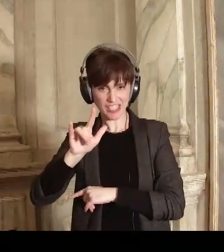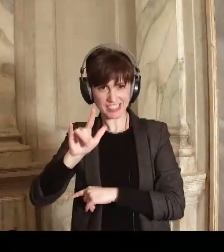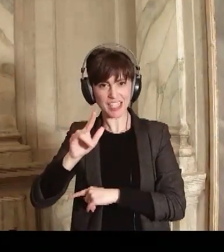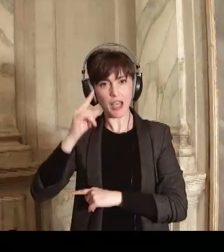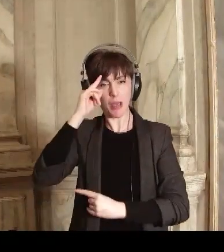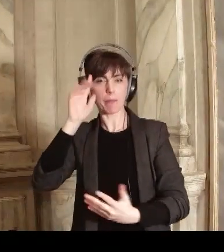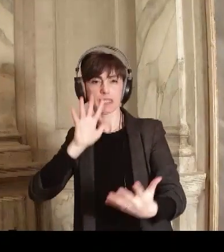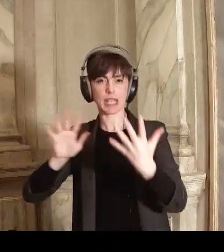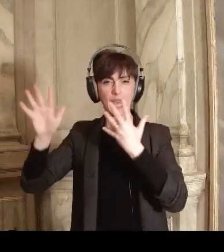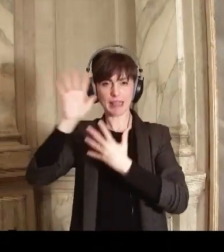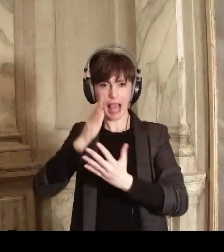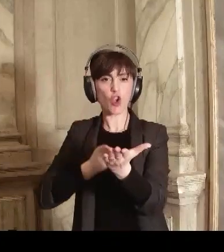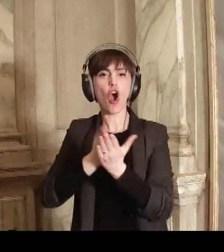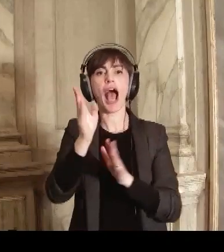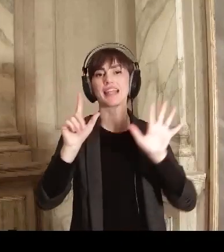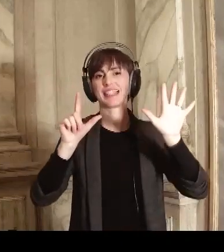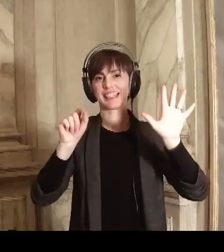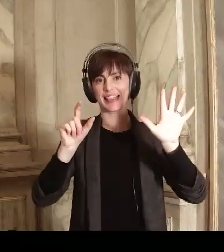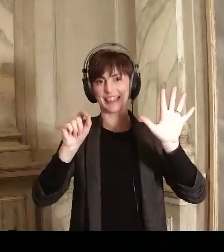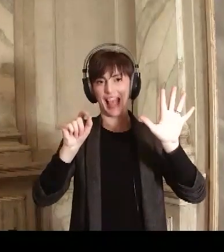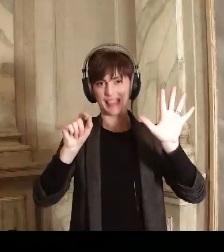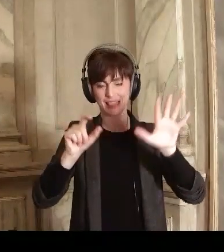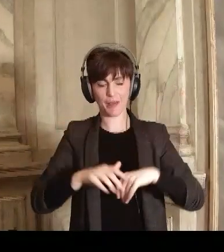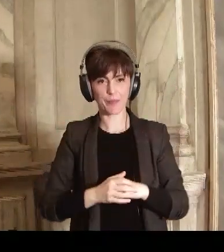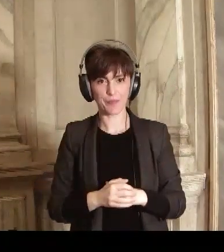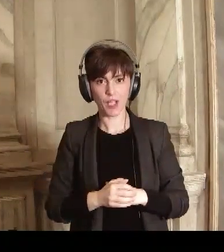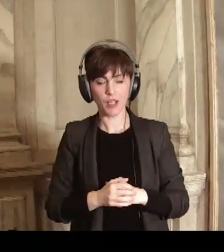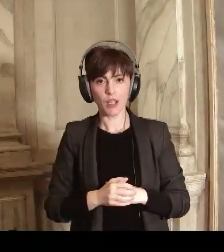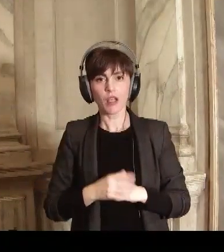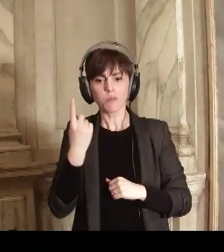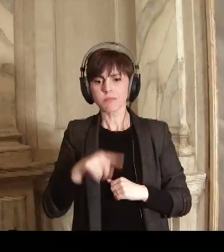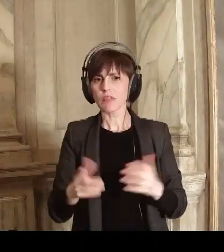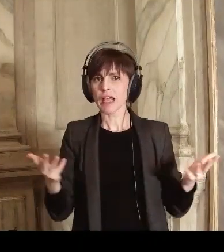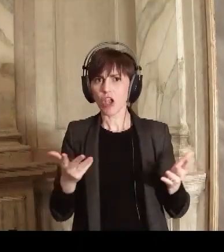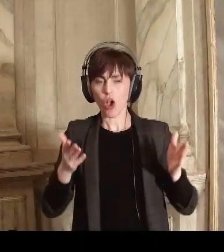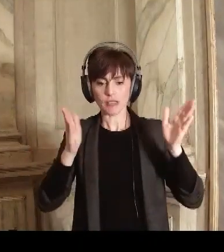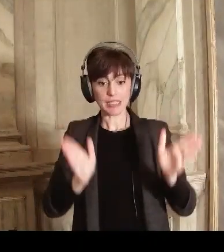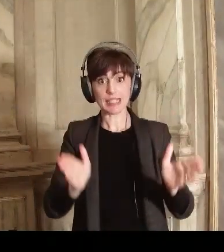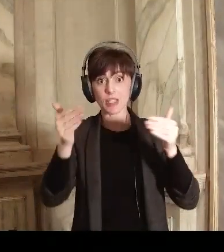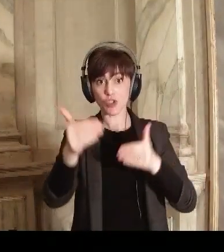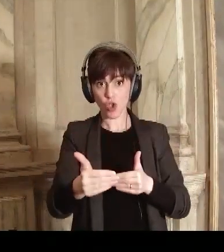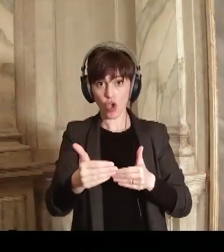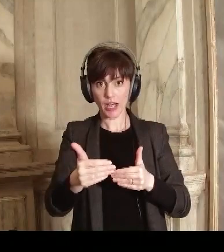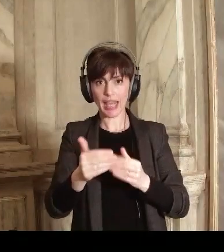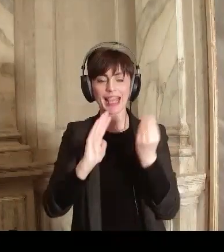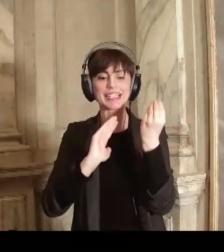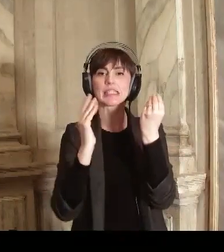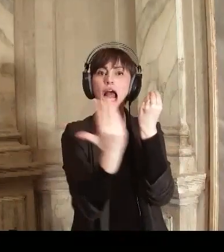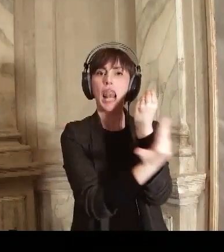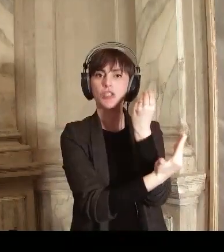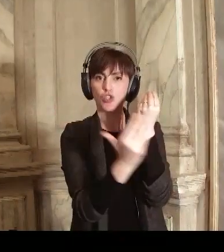Installation, Sound Exhibition, è una sezione di sound art, di installazioni sonore molto legate